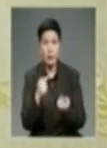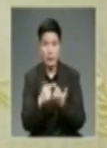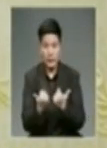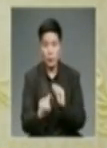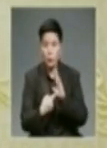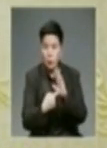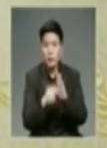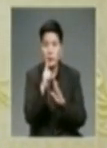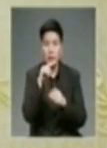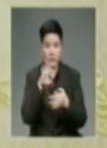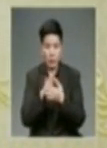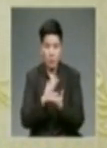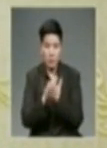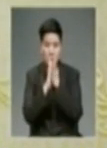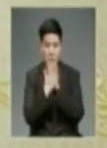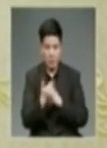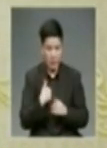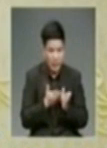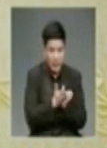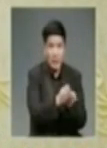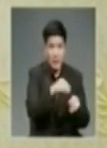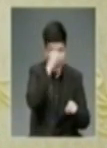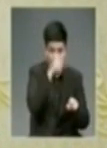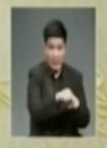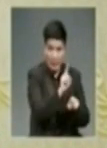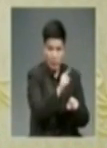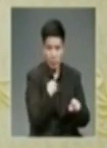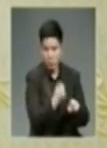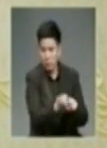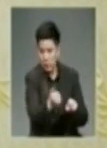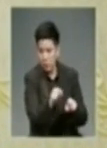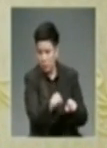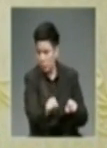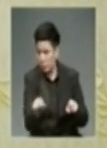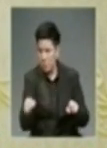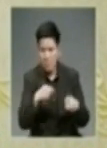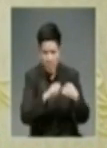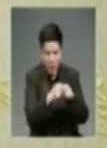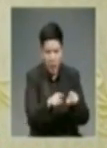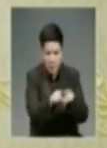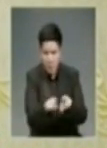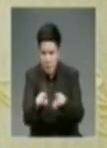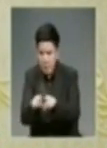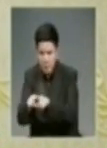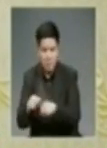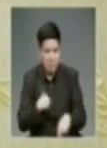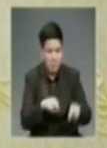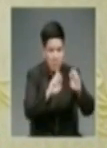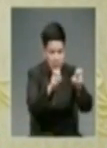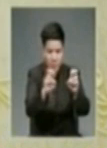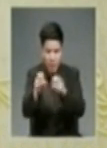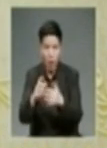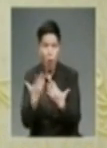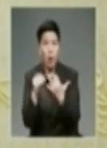งตัวอย่างหนึ่งของการไปรูปท้องเองนะครับมีอีกหลายเรื่องที่อาจจะเป็นปัญหาคล้ายๆกันซึ่งนอกจากตัวประเด็นปัญหาที่รอการแก้ไข